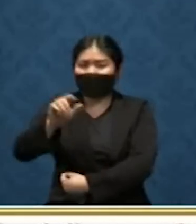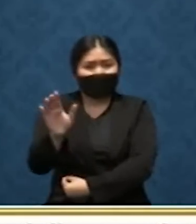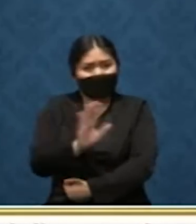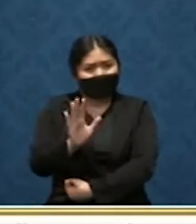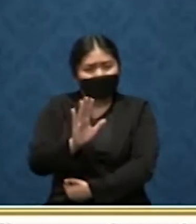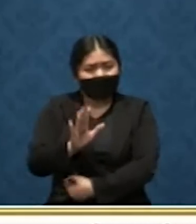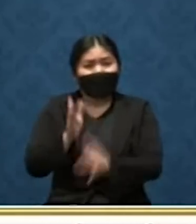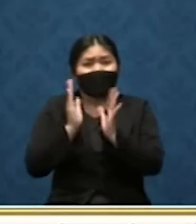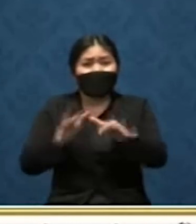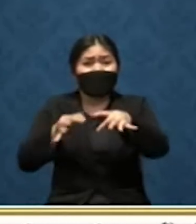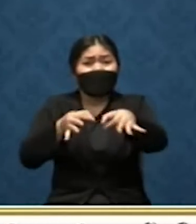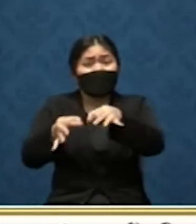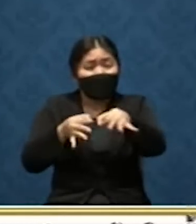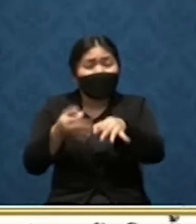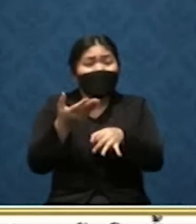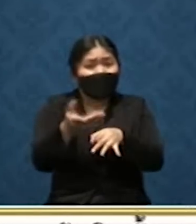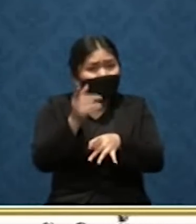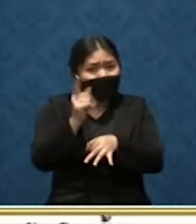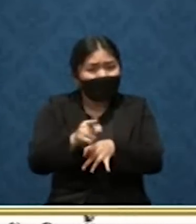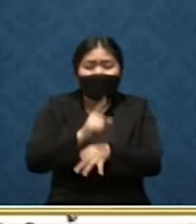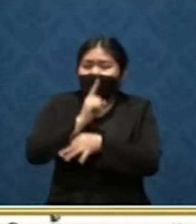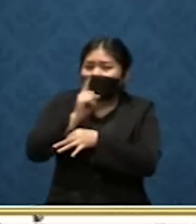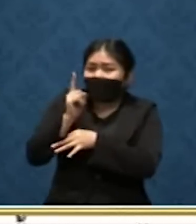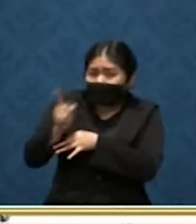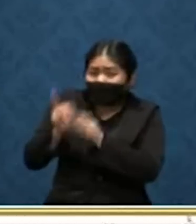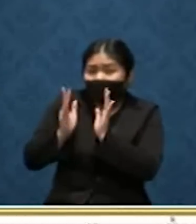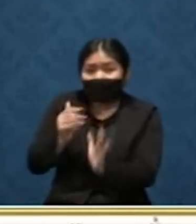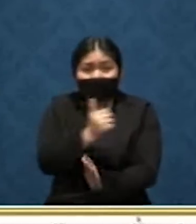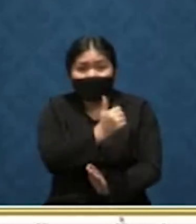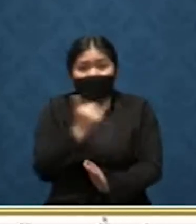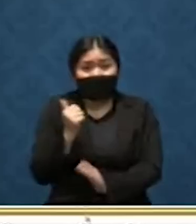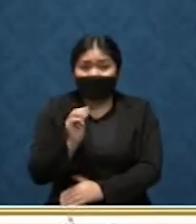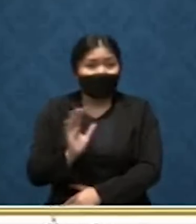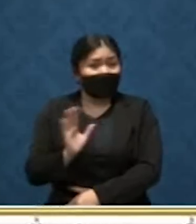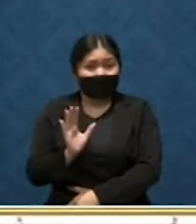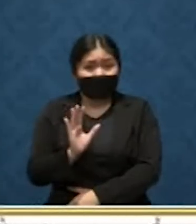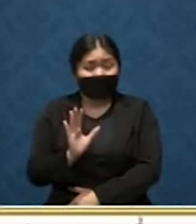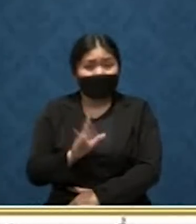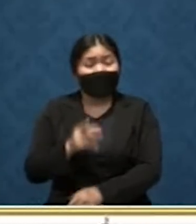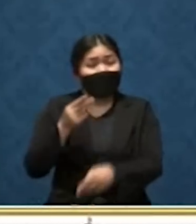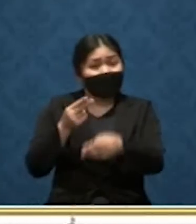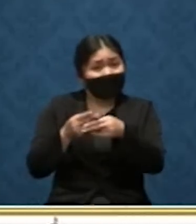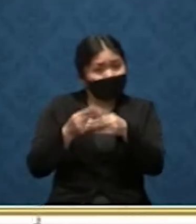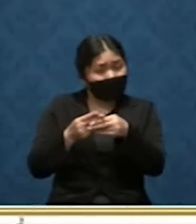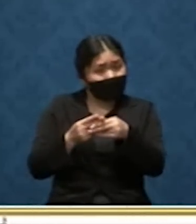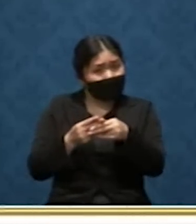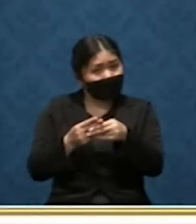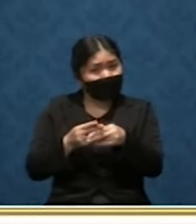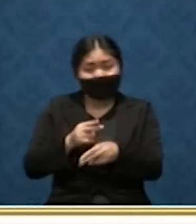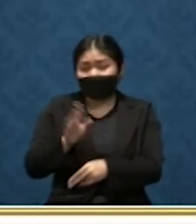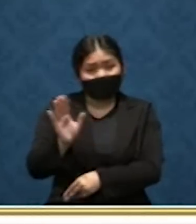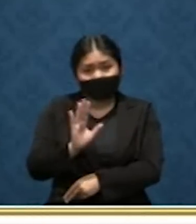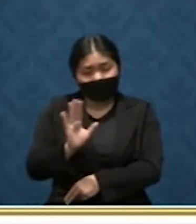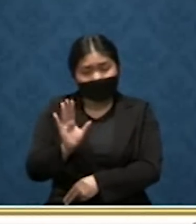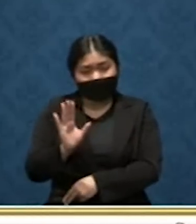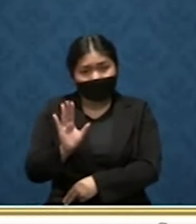และผู้อภิปลายต้องไม่สายราย ใเสีสีบกคนใดและออกชื่อสมาชิบ หบกคนใดโไมจำเป็น